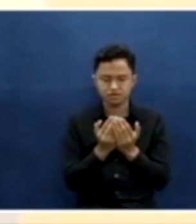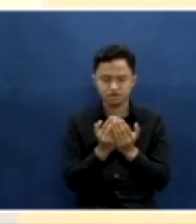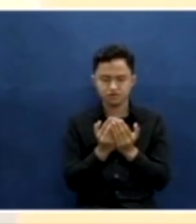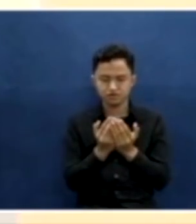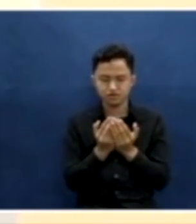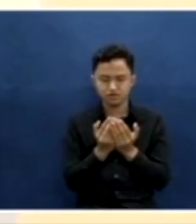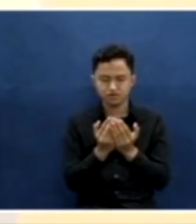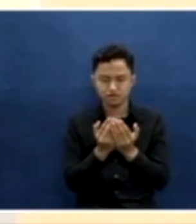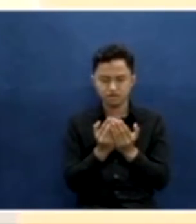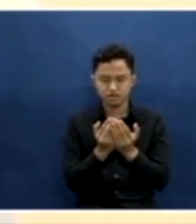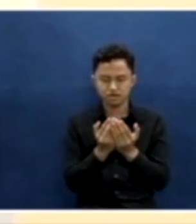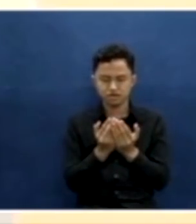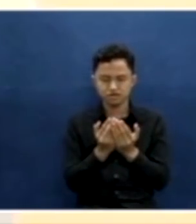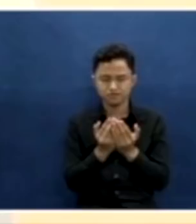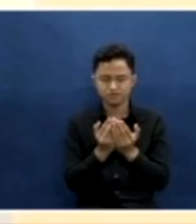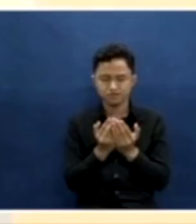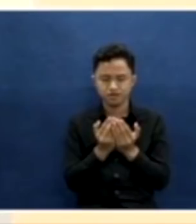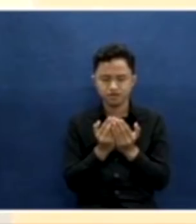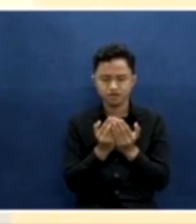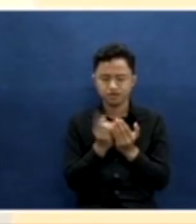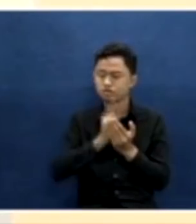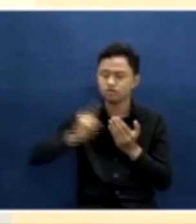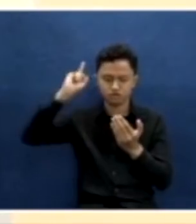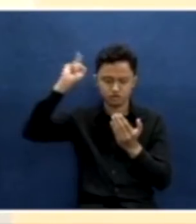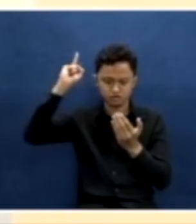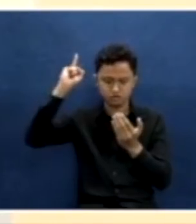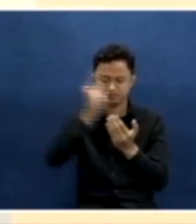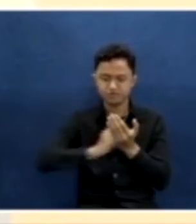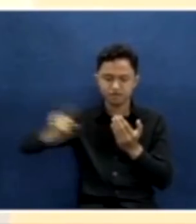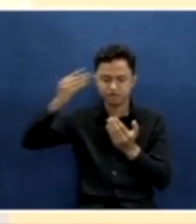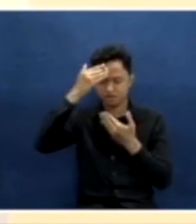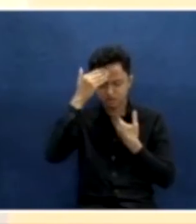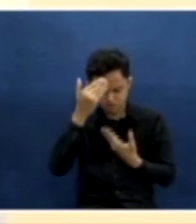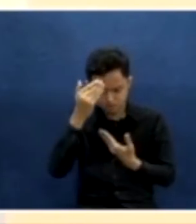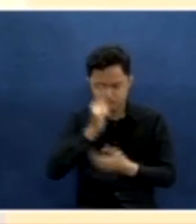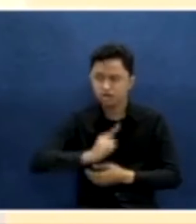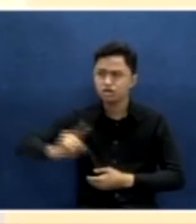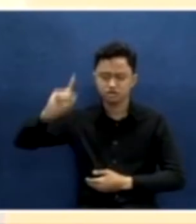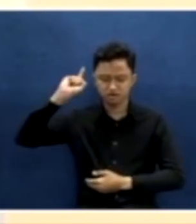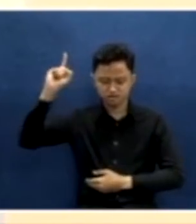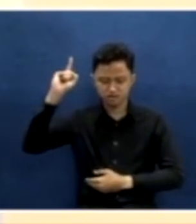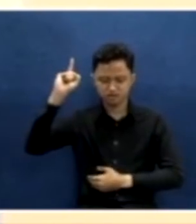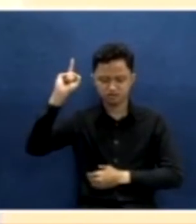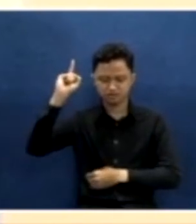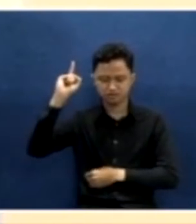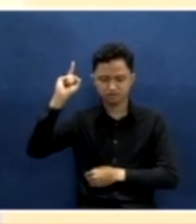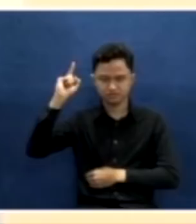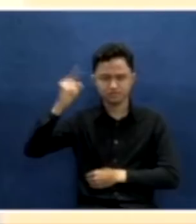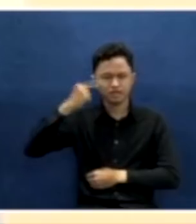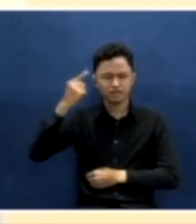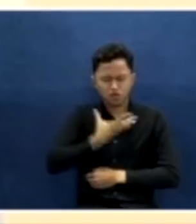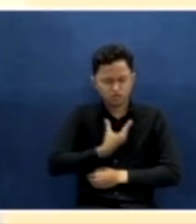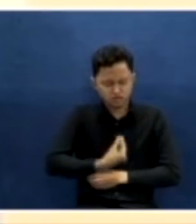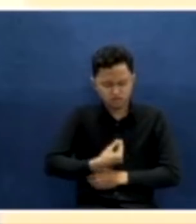innalladzina sabaqot Nabil Iman ya rob yang kami sembah ya robb yang kami tidak pernah mendapatkan kekecewaan